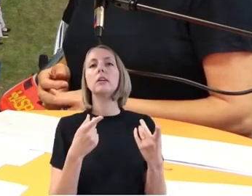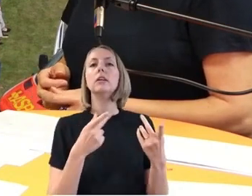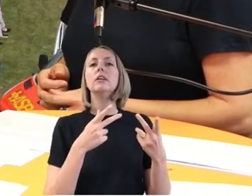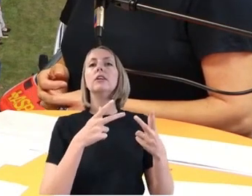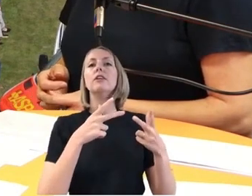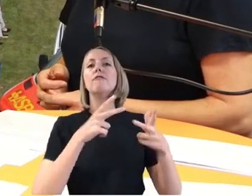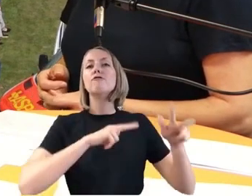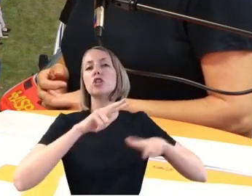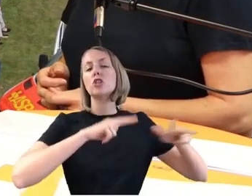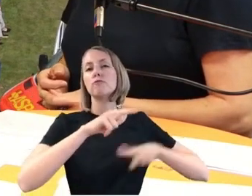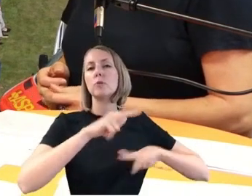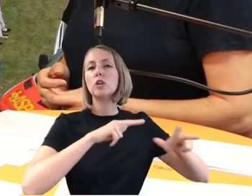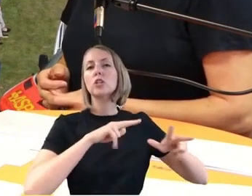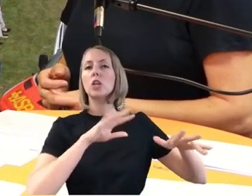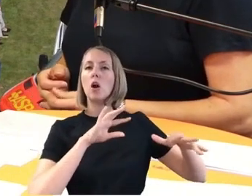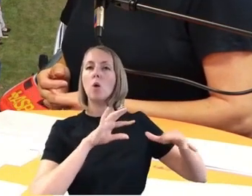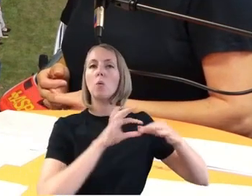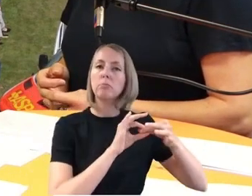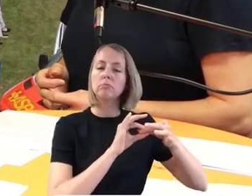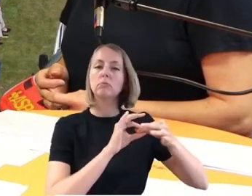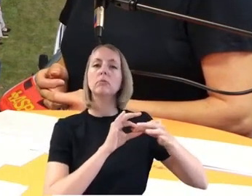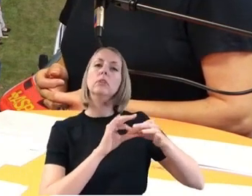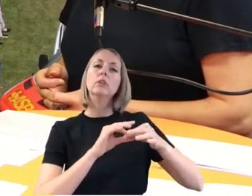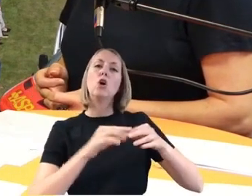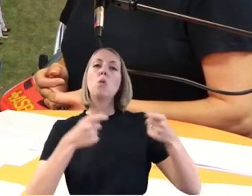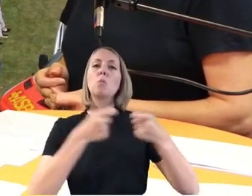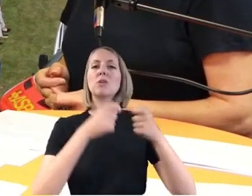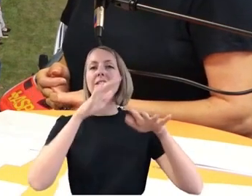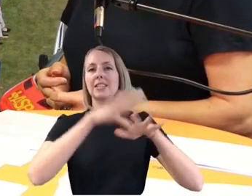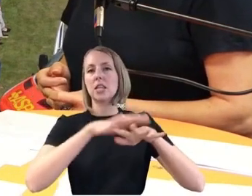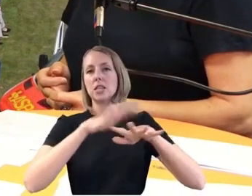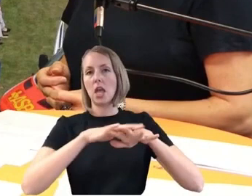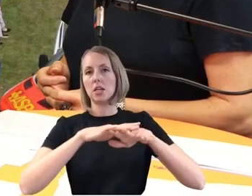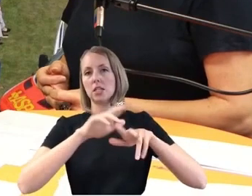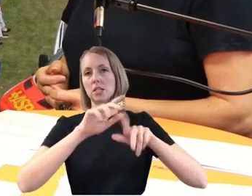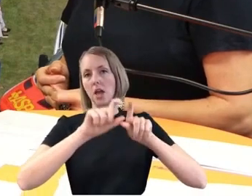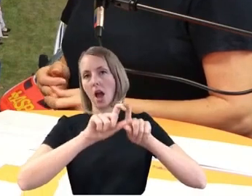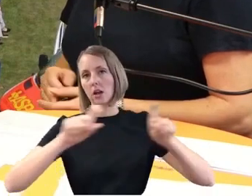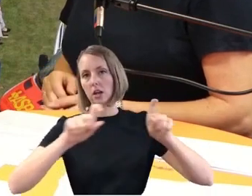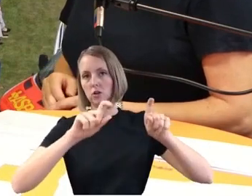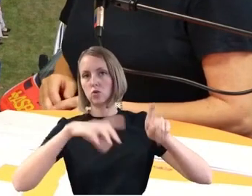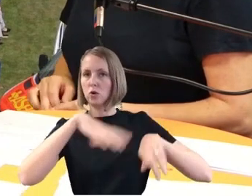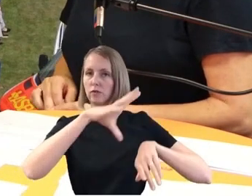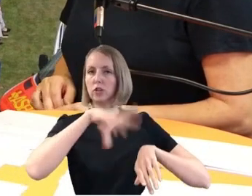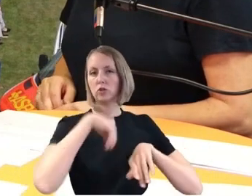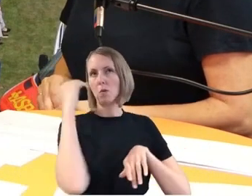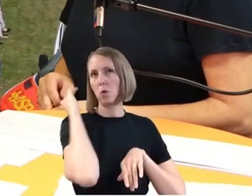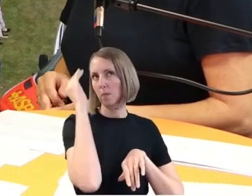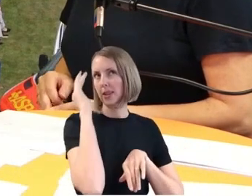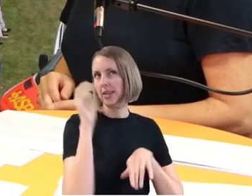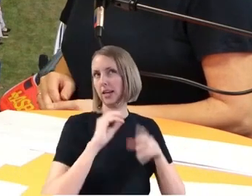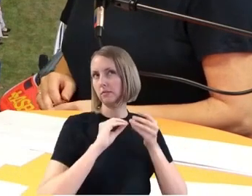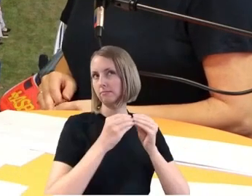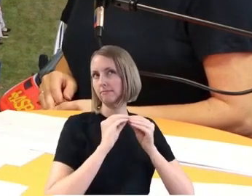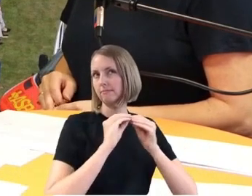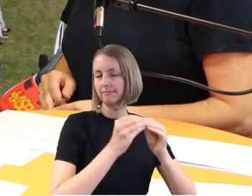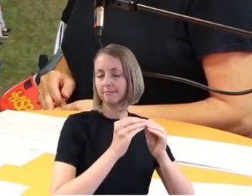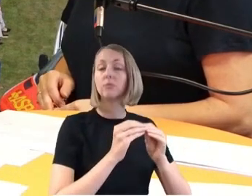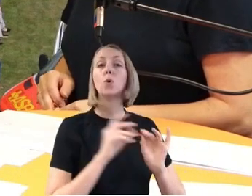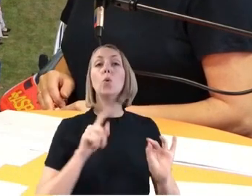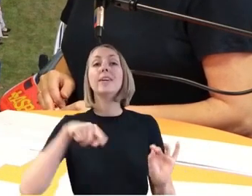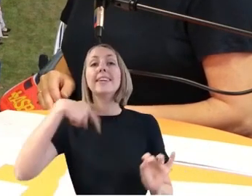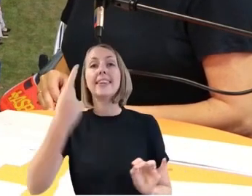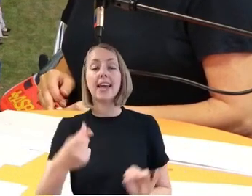wirtschaftsministerium und der bundesnetzagentur zusammen das szenario entwickelt und in der nächsten lükex in der es um einem cyberangriff